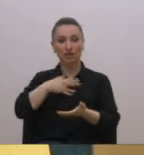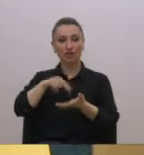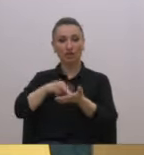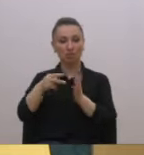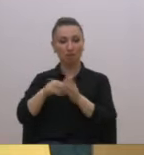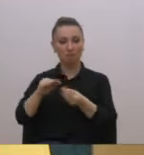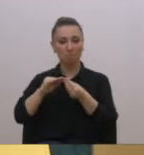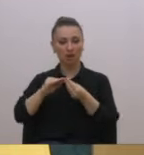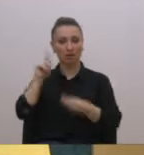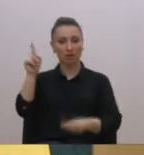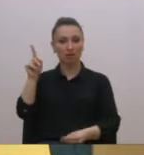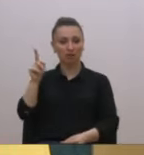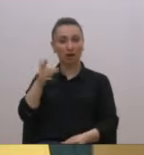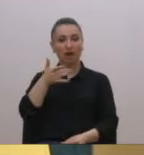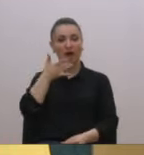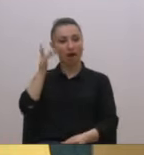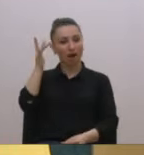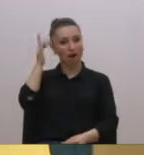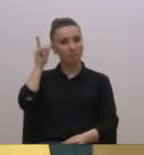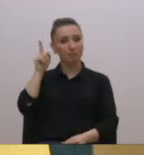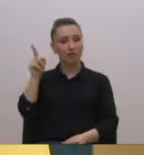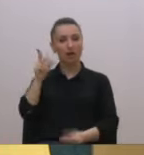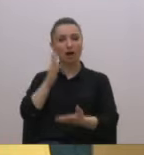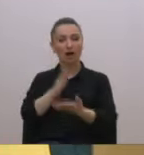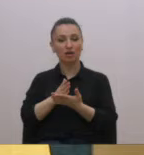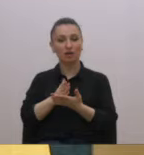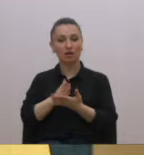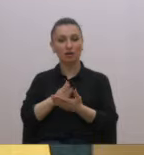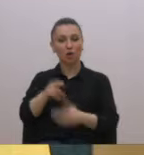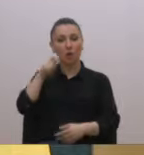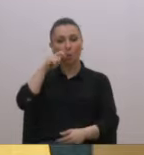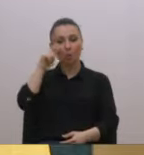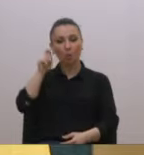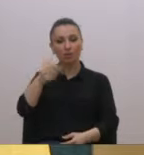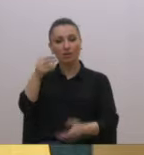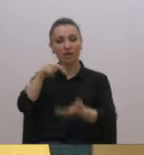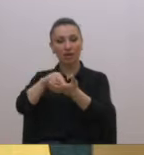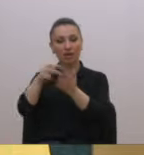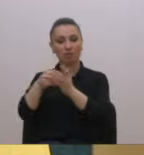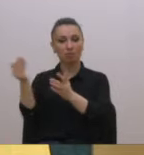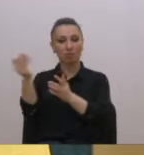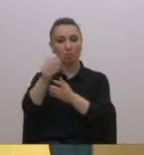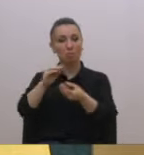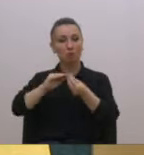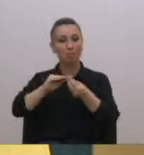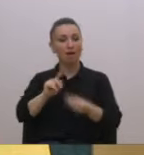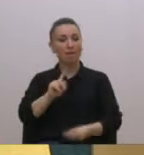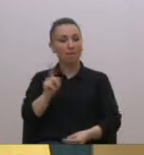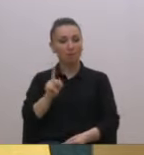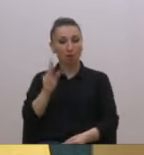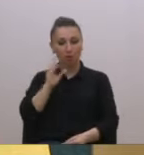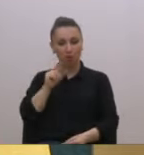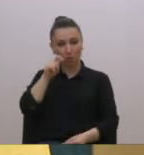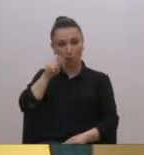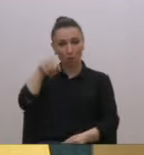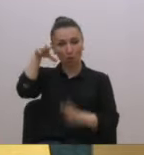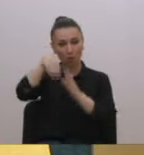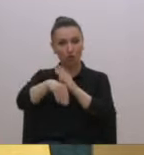მეგობარი. ამერიკის შეერთებული შტატები არის უკრაინის სტრატეგიული მეგობარი. მაგრამ როდესაც